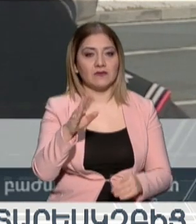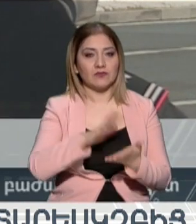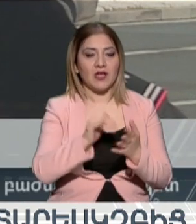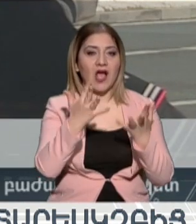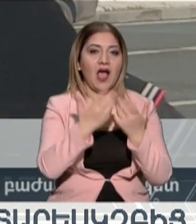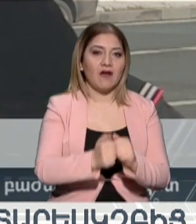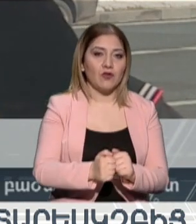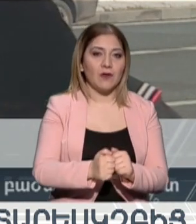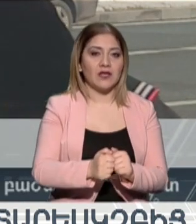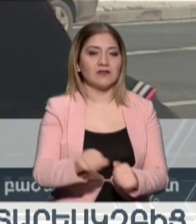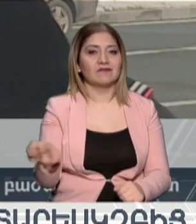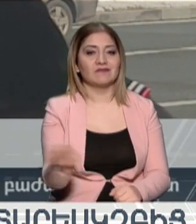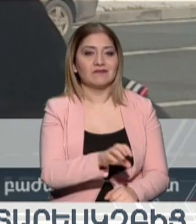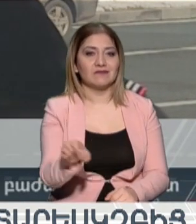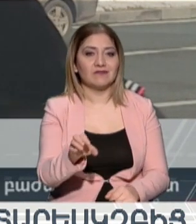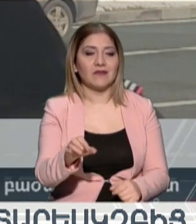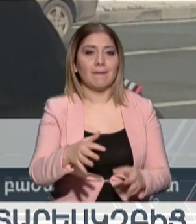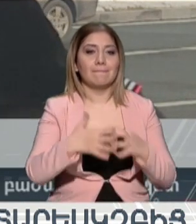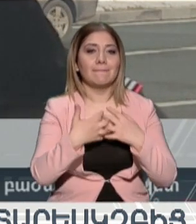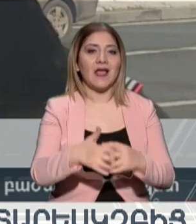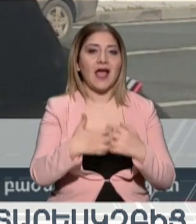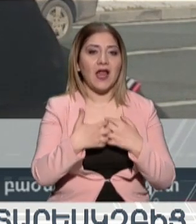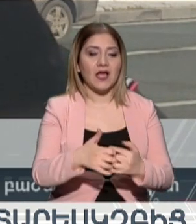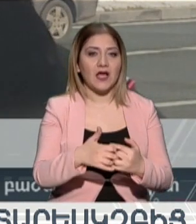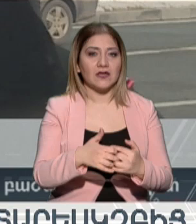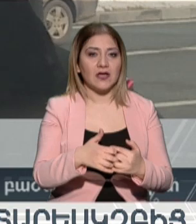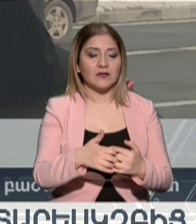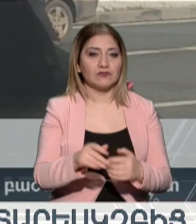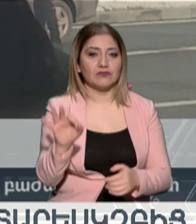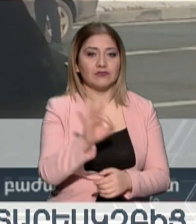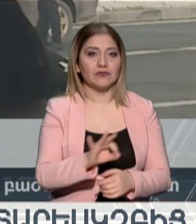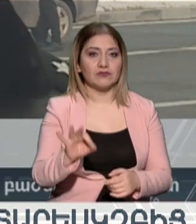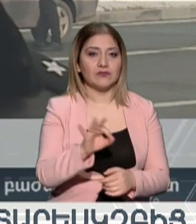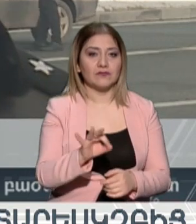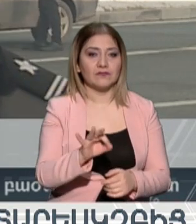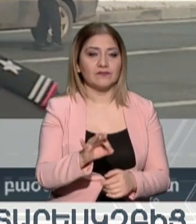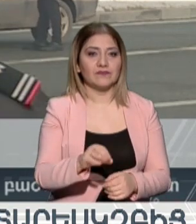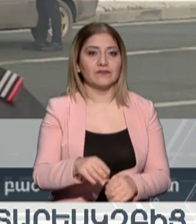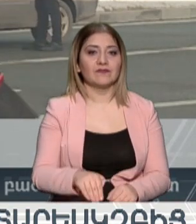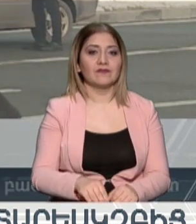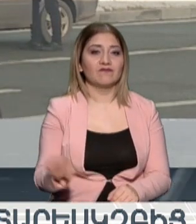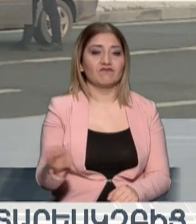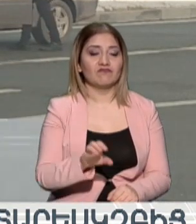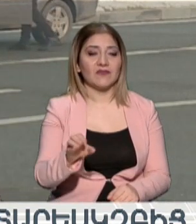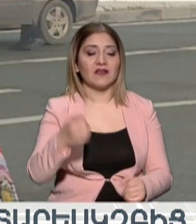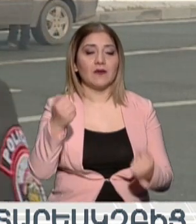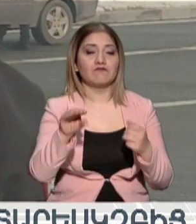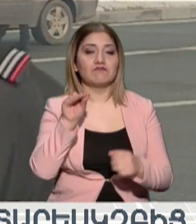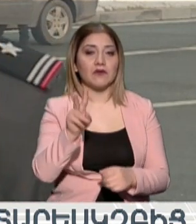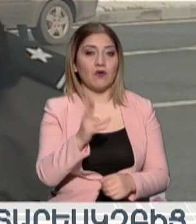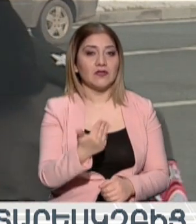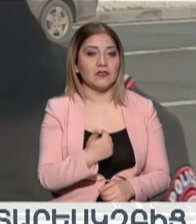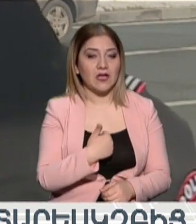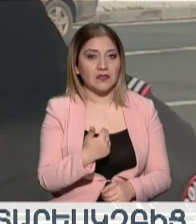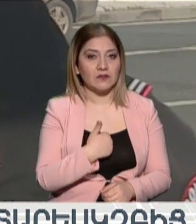ավտոմատ եւ մեխանիկական փոխհաղորդակով տրանսպորտային միջոց վարելու վարորդական վկայական ստանալու ցանկություն